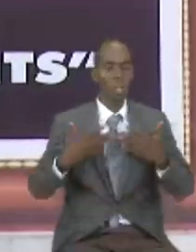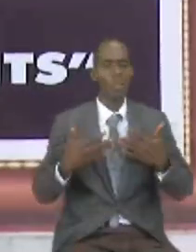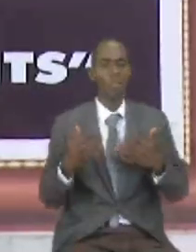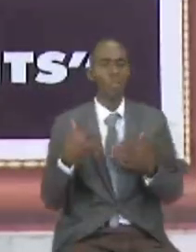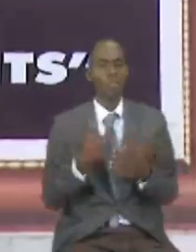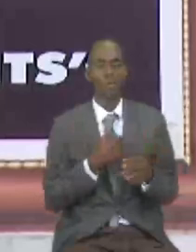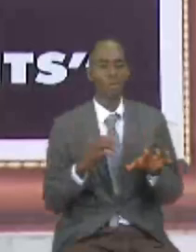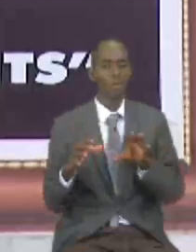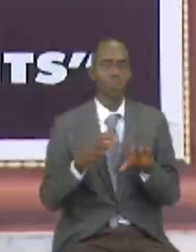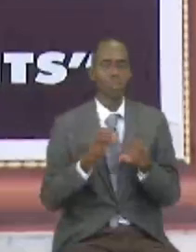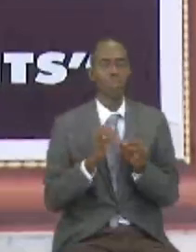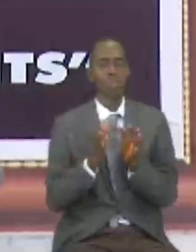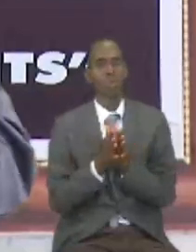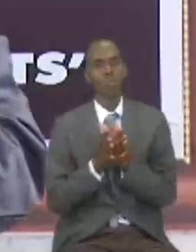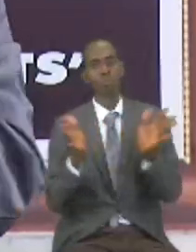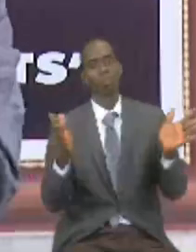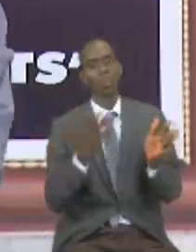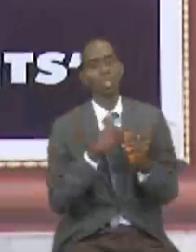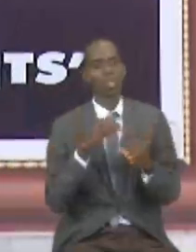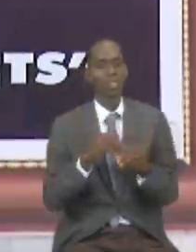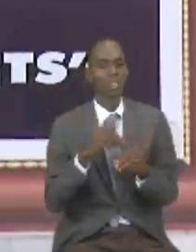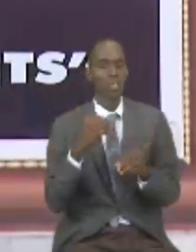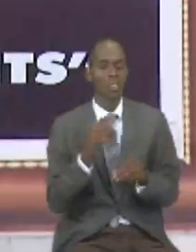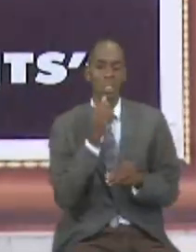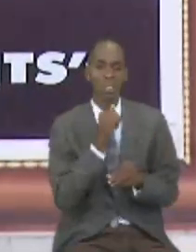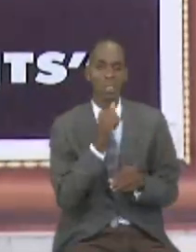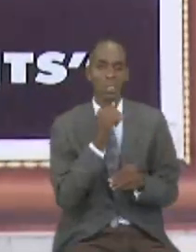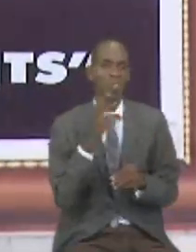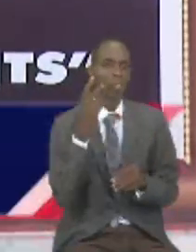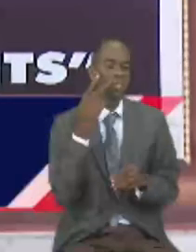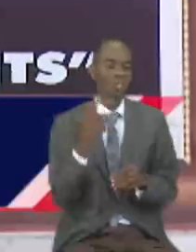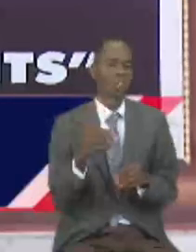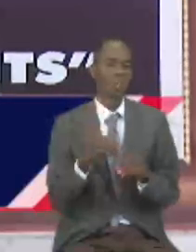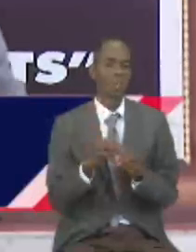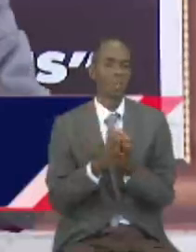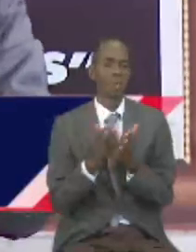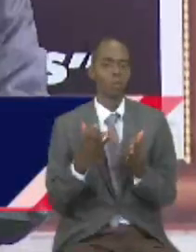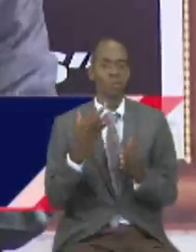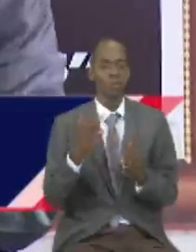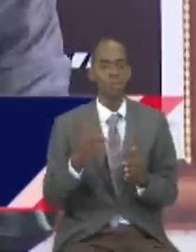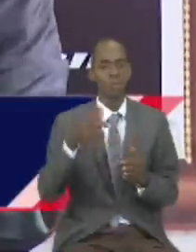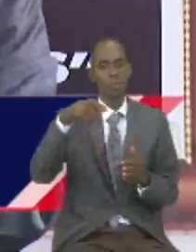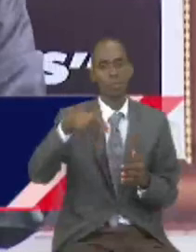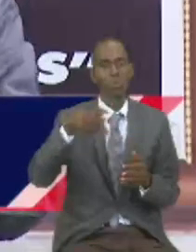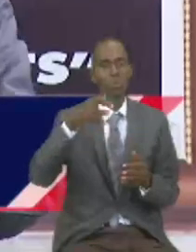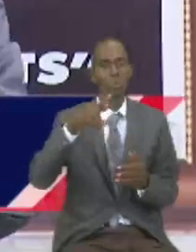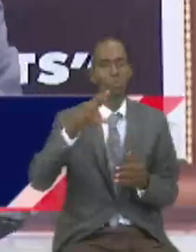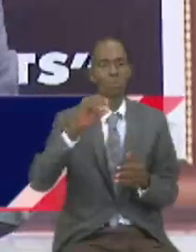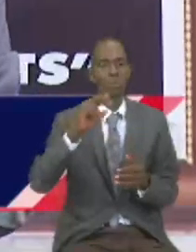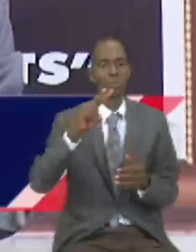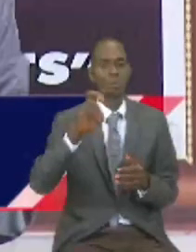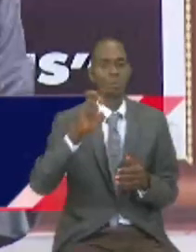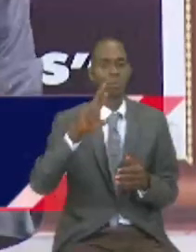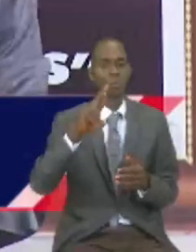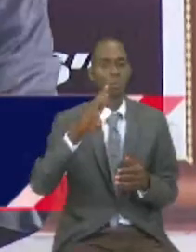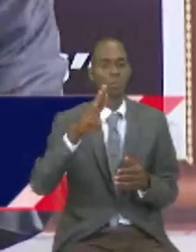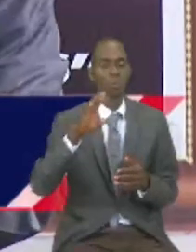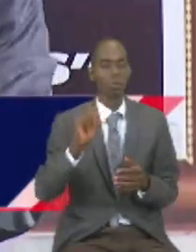en public et en secret et partout? Proverbe 17. Proverbe. Chapitre